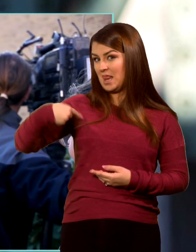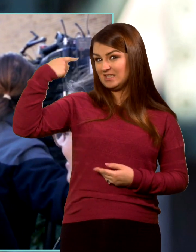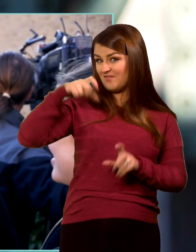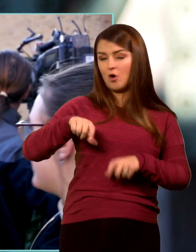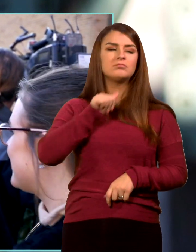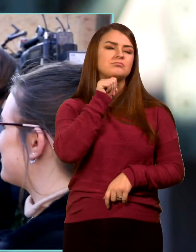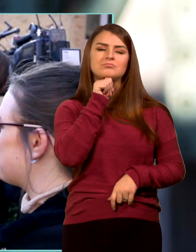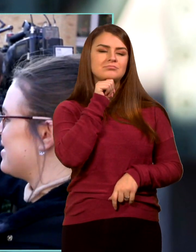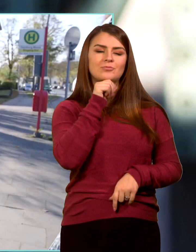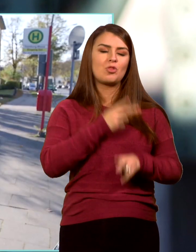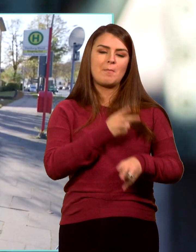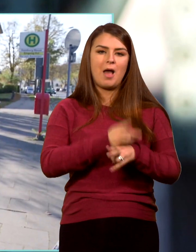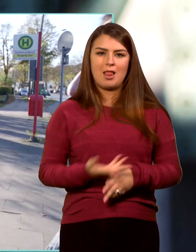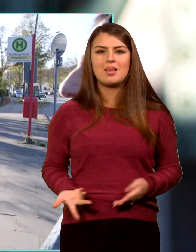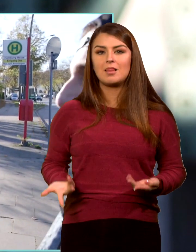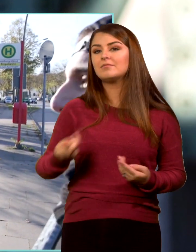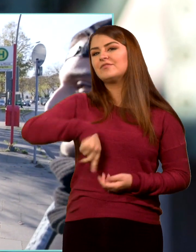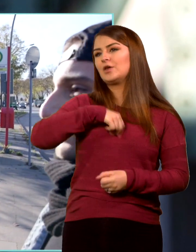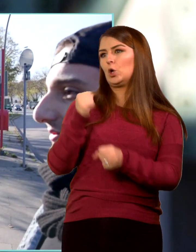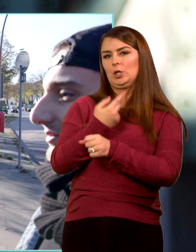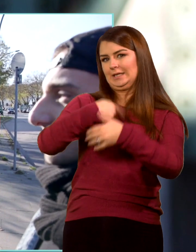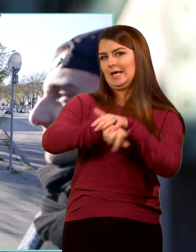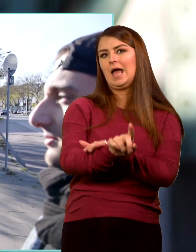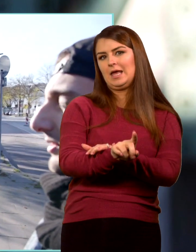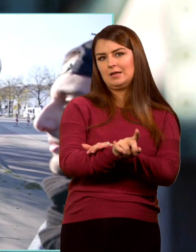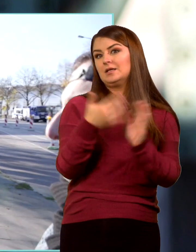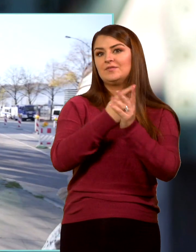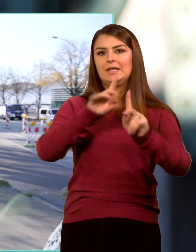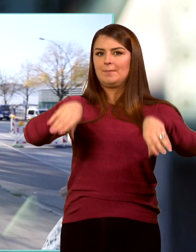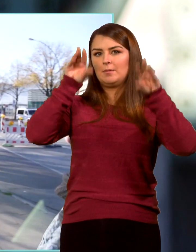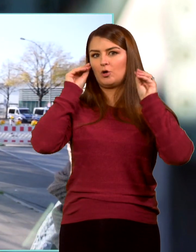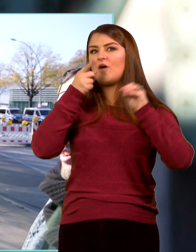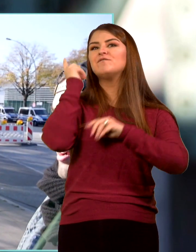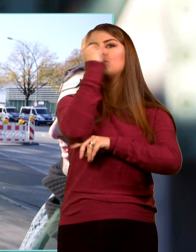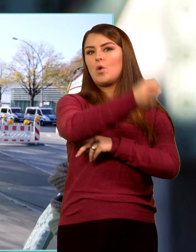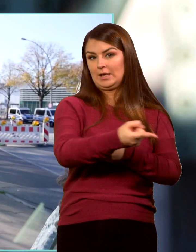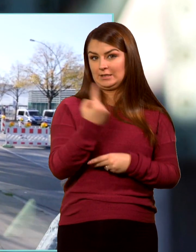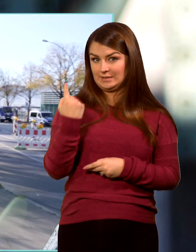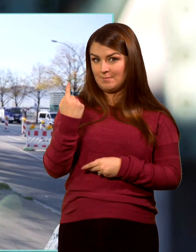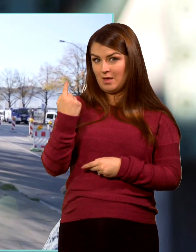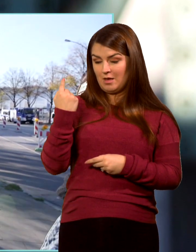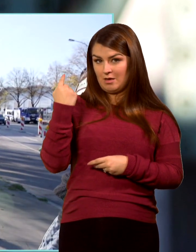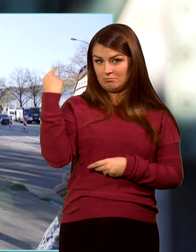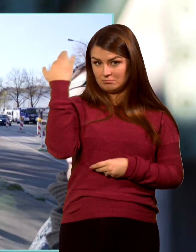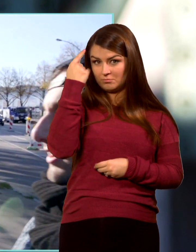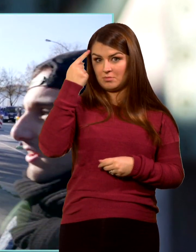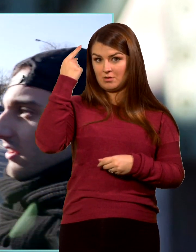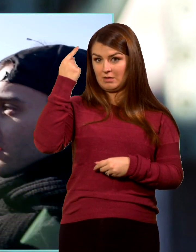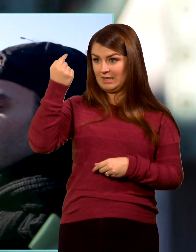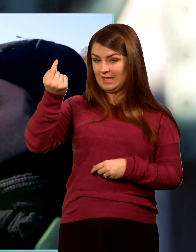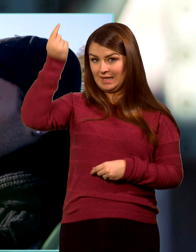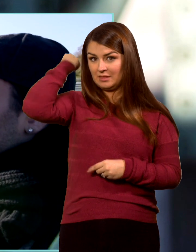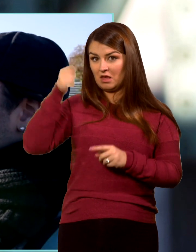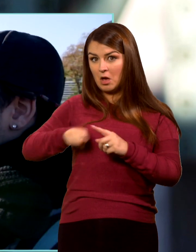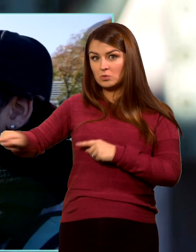Ja, alles verlangt. Wir konnten ja jetzt nicht reingehen und haben jetzt auch nicht mitbekommen, wo er jetzt hingegangen ist. Hast du irgendwie mitbekommen, ob er aus dem Hinterausgang rausgegangen